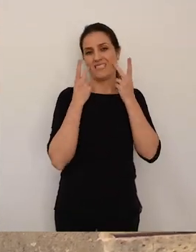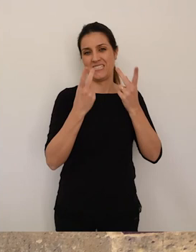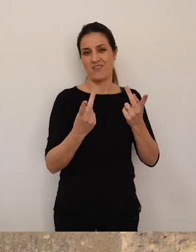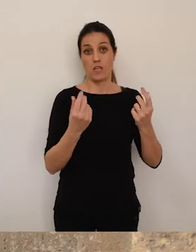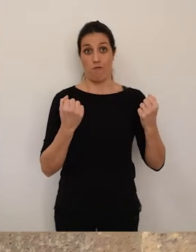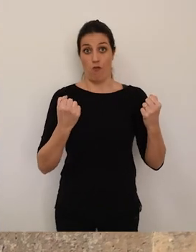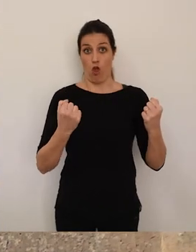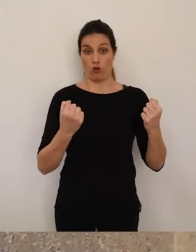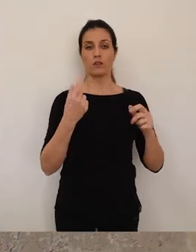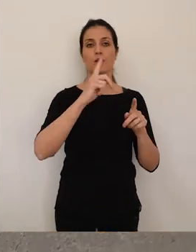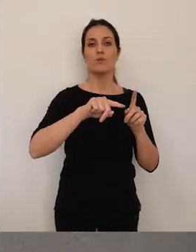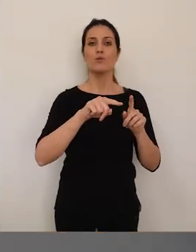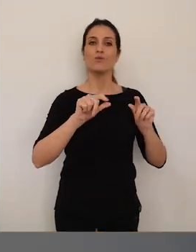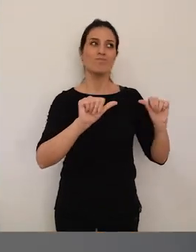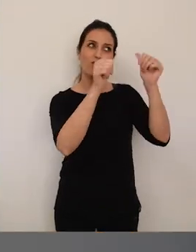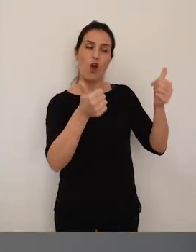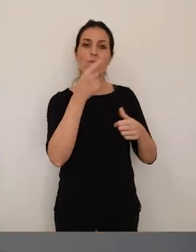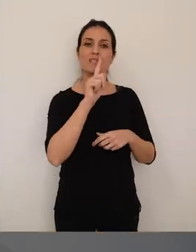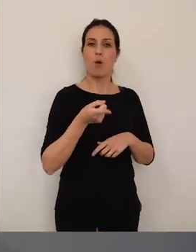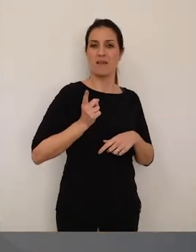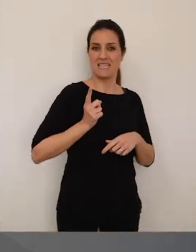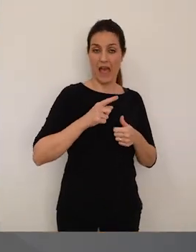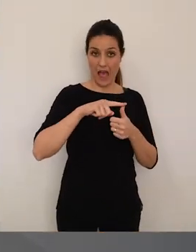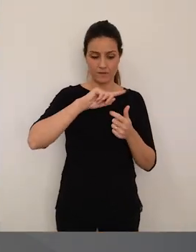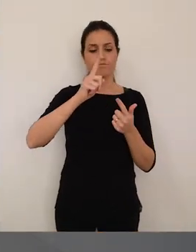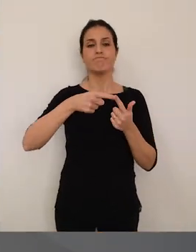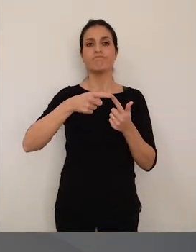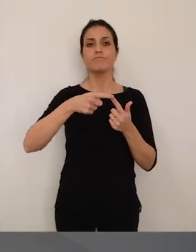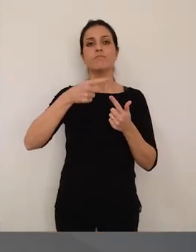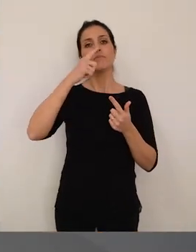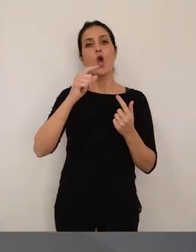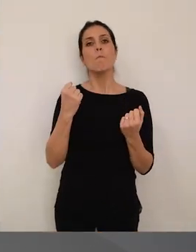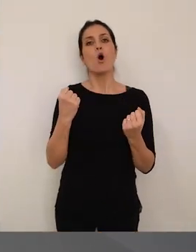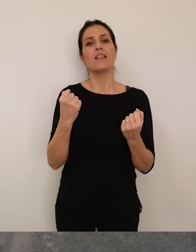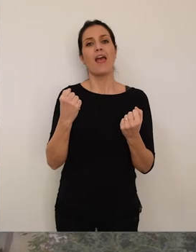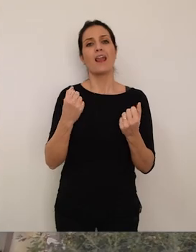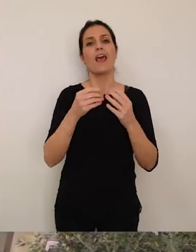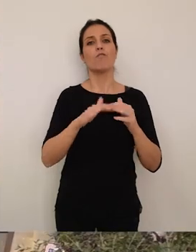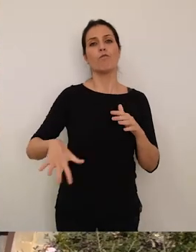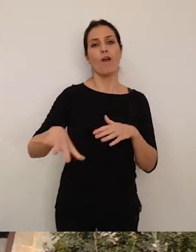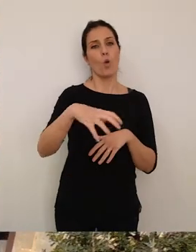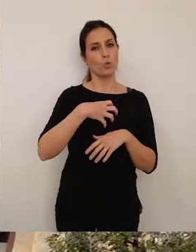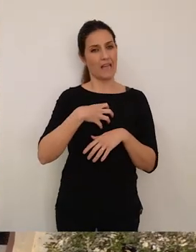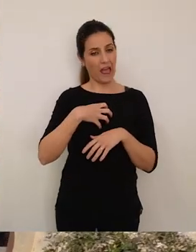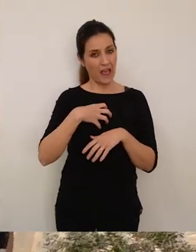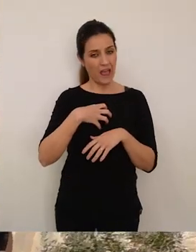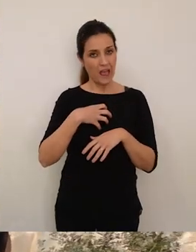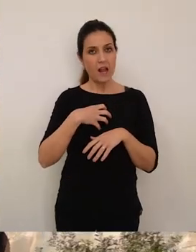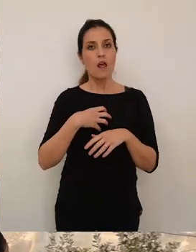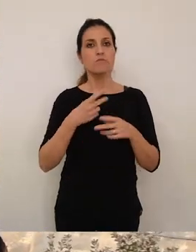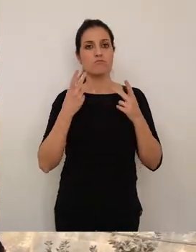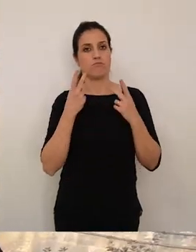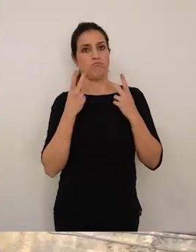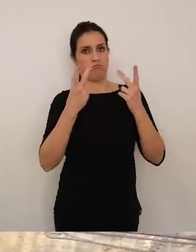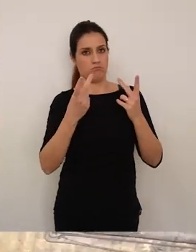nella sua compostezza militaresca, e quella rappresentativa del potere feudale, caratteristica insita nella sua maestosità e